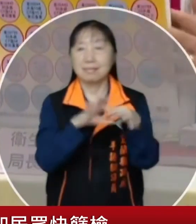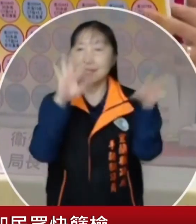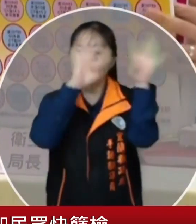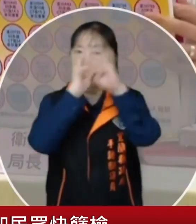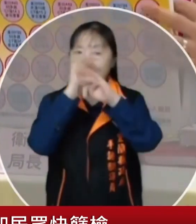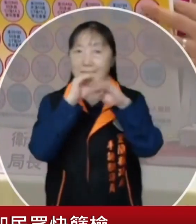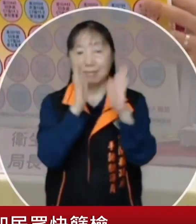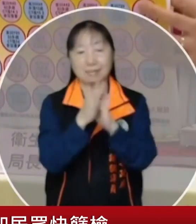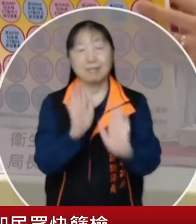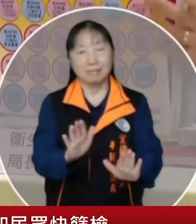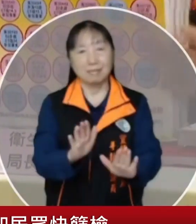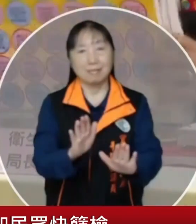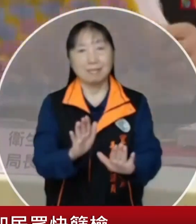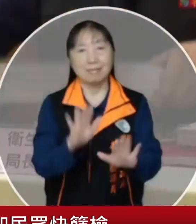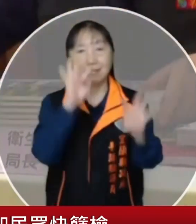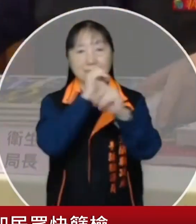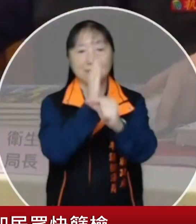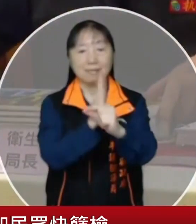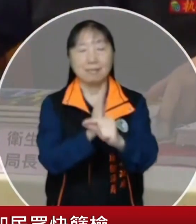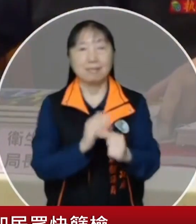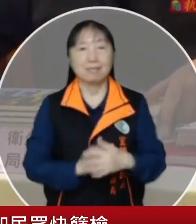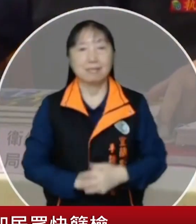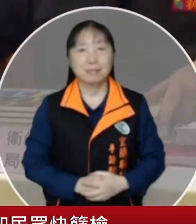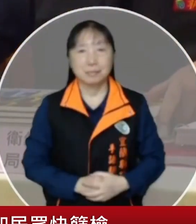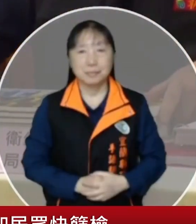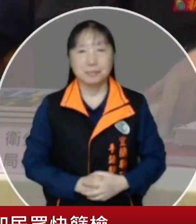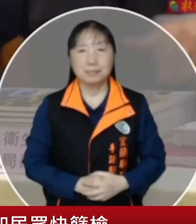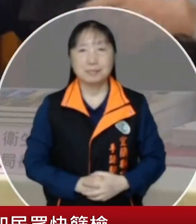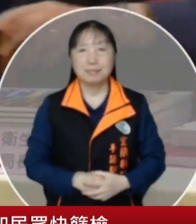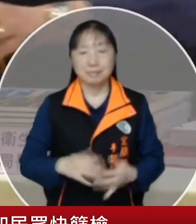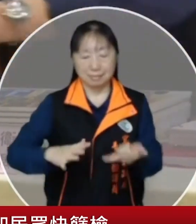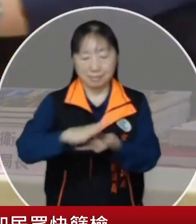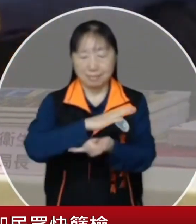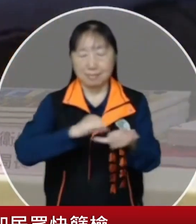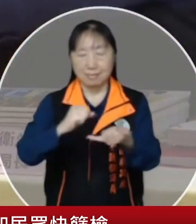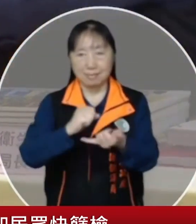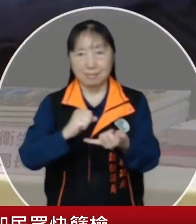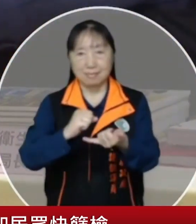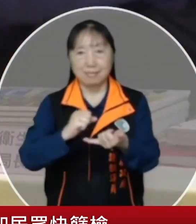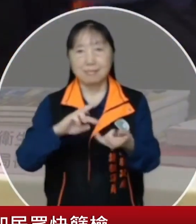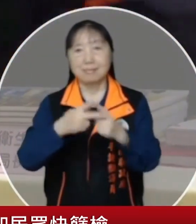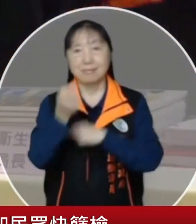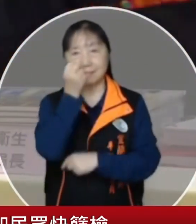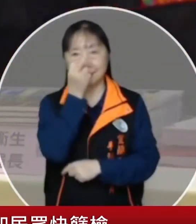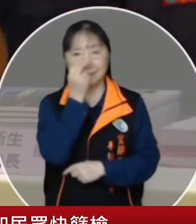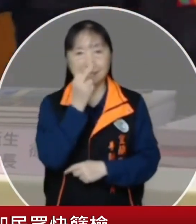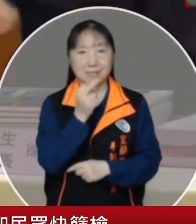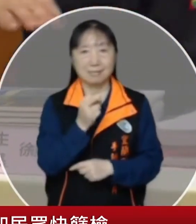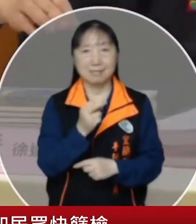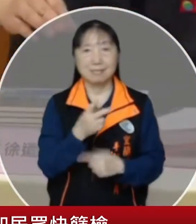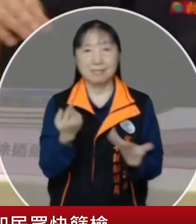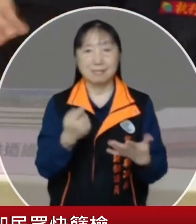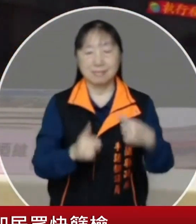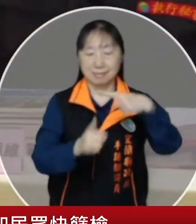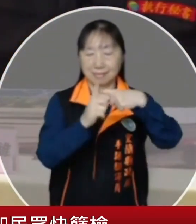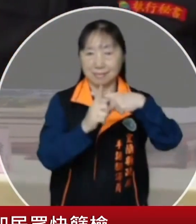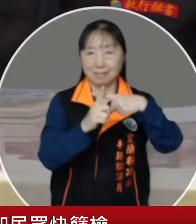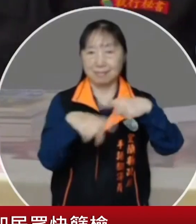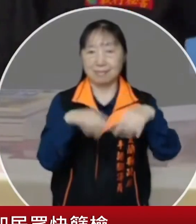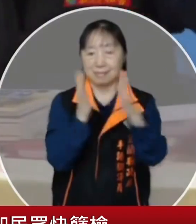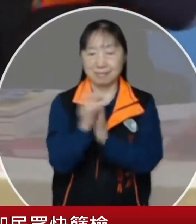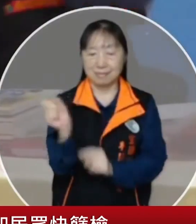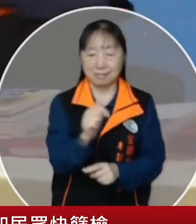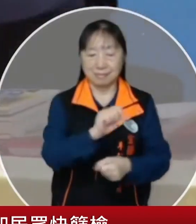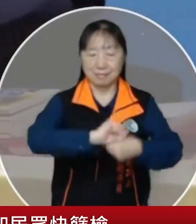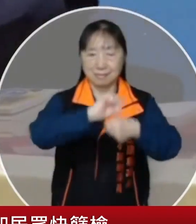续在进行当中。全台湾以及宜兰的确诊者快速的这个增